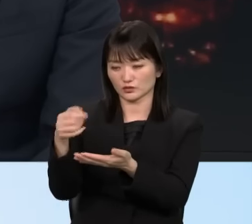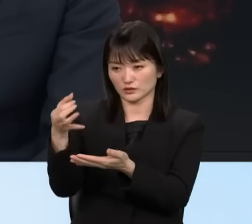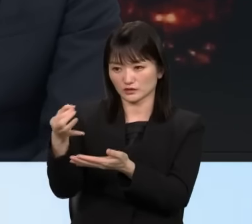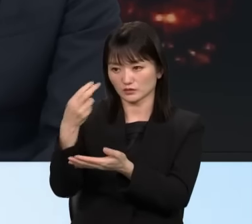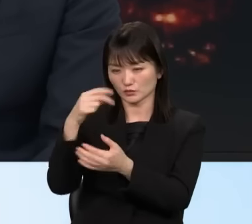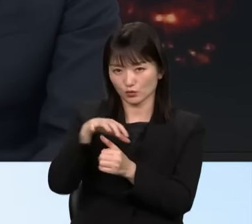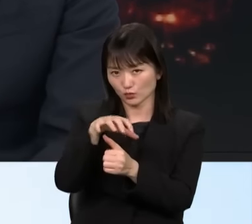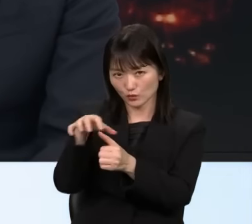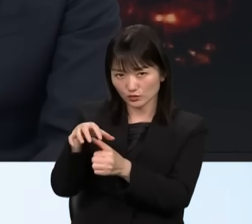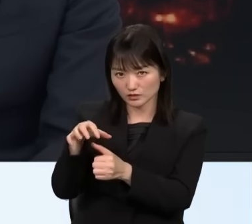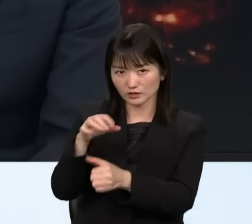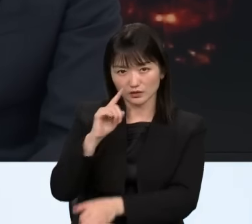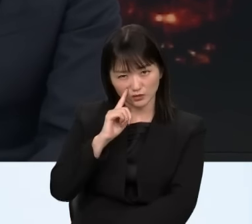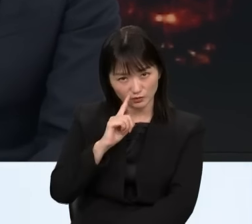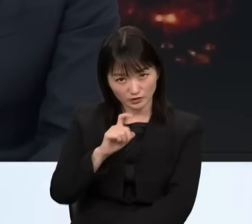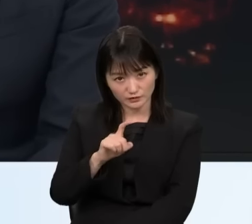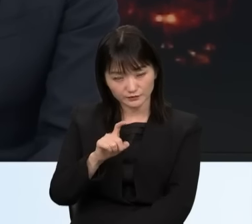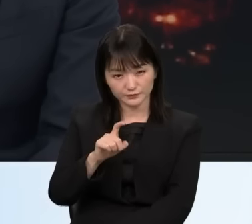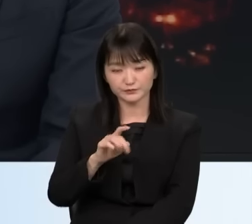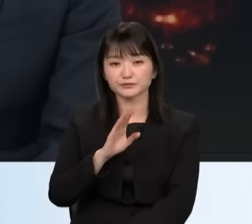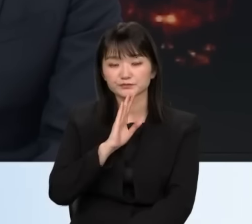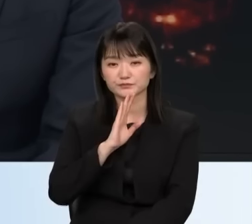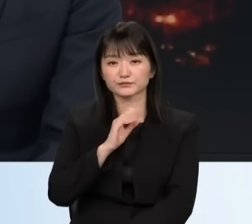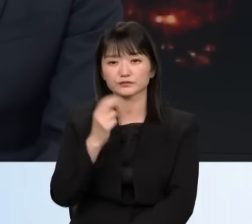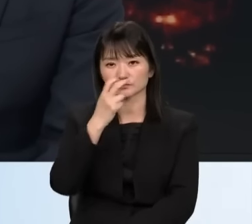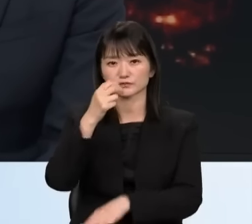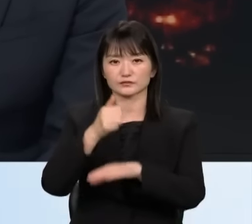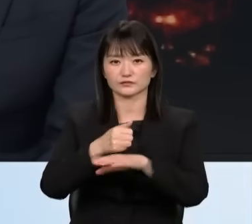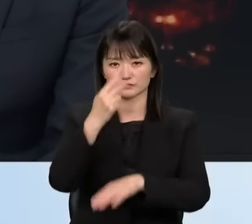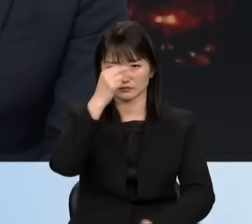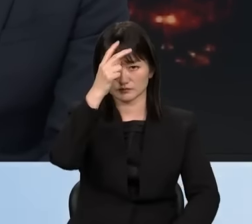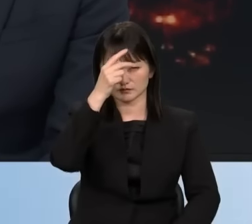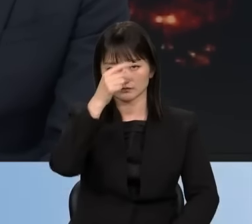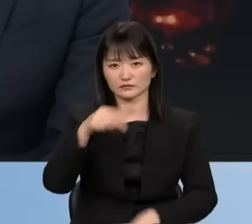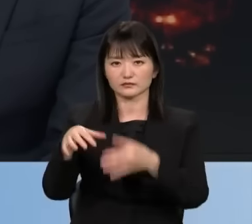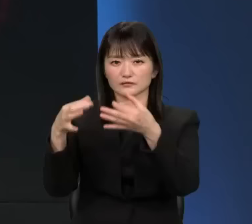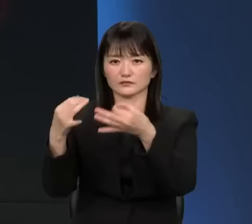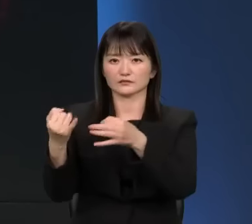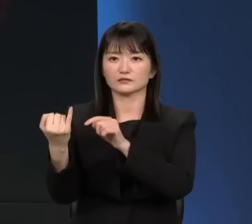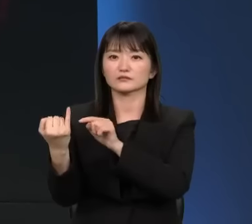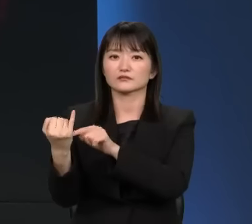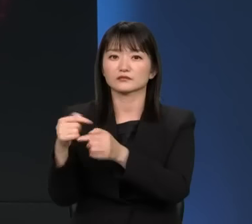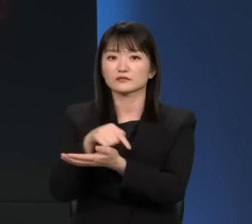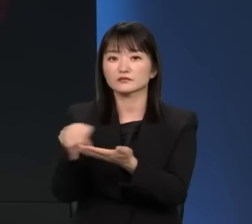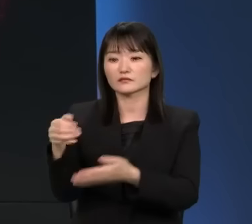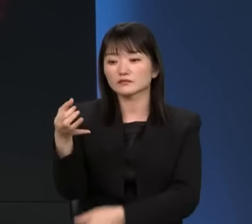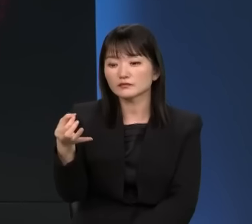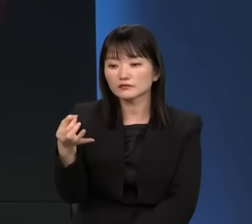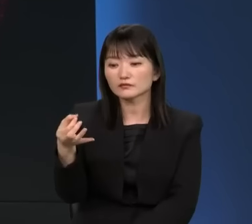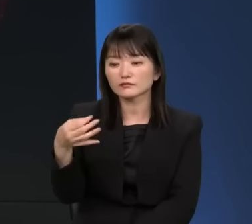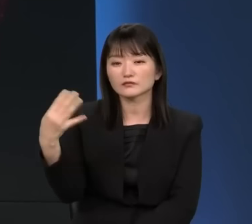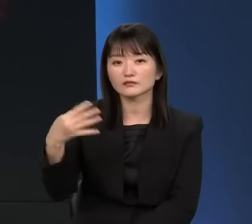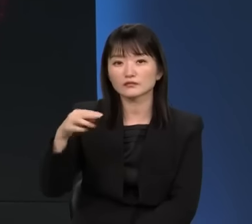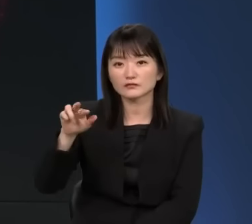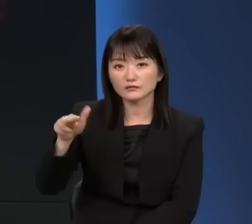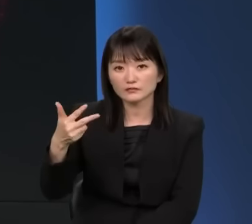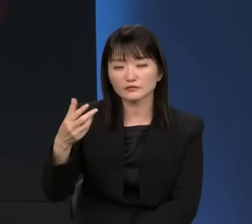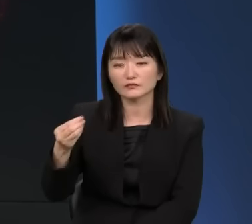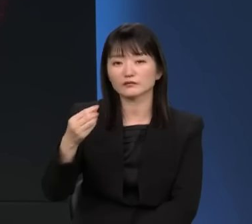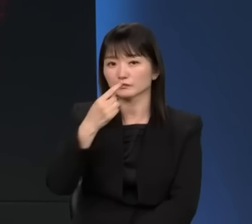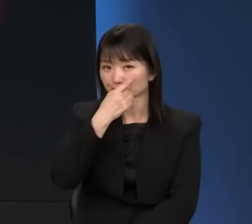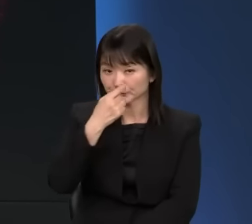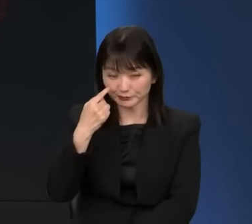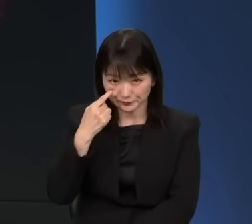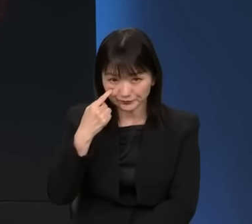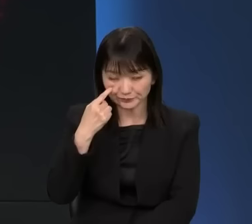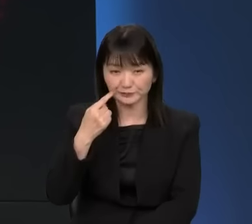준거다 이렇게 의심했던 거죠 그렇습니다이 추제 결과 검찰은 당시 이미 김여사의 손실액을 4,700만 원으로 파악을